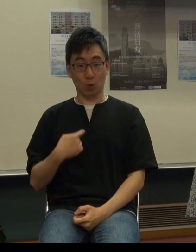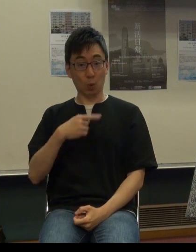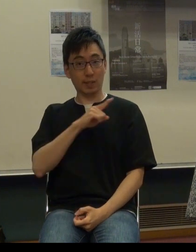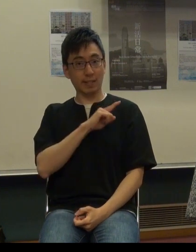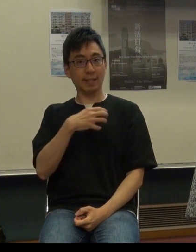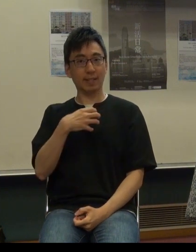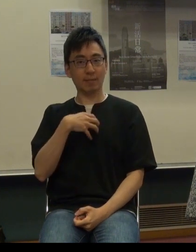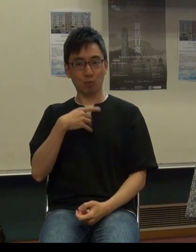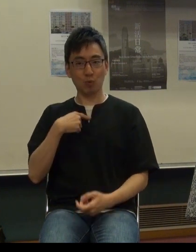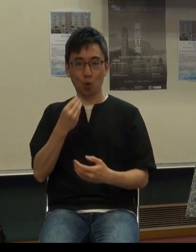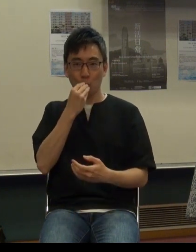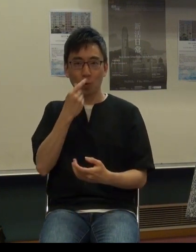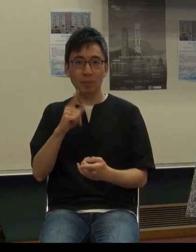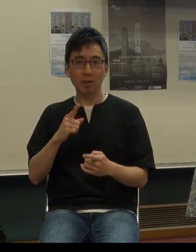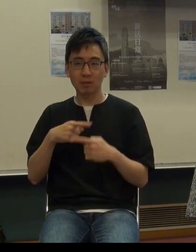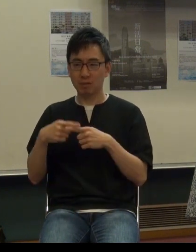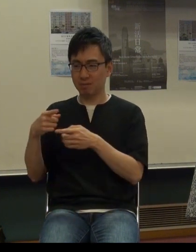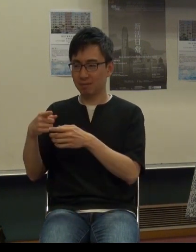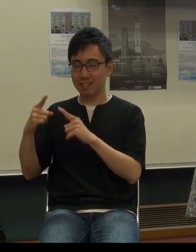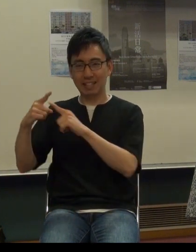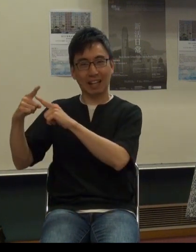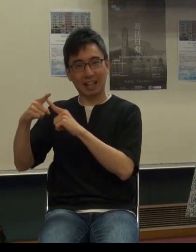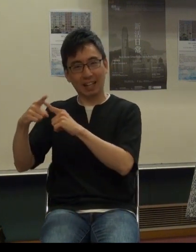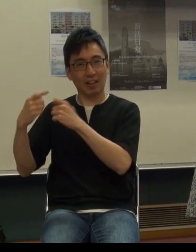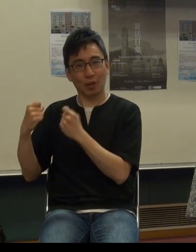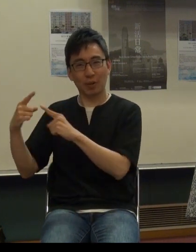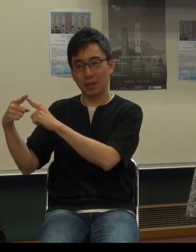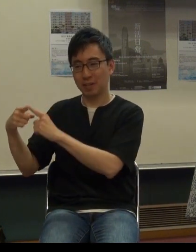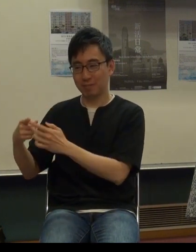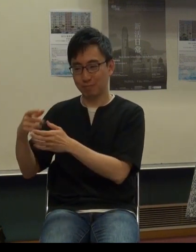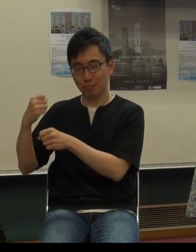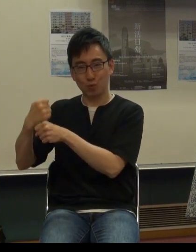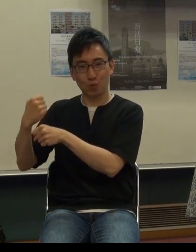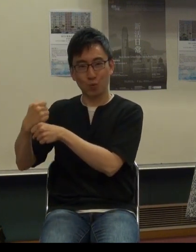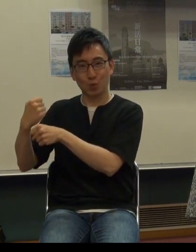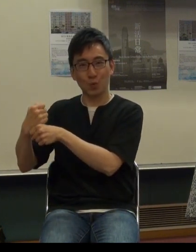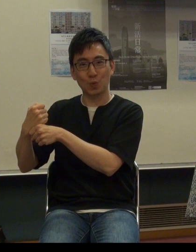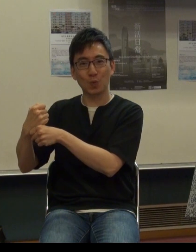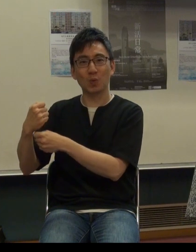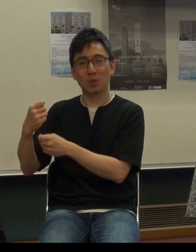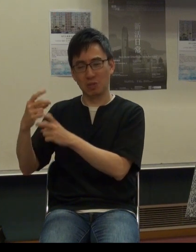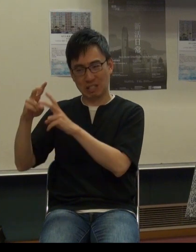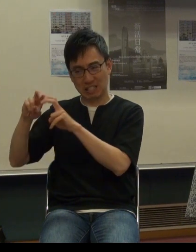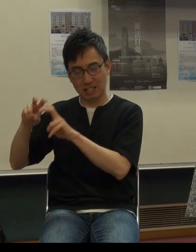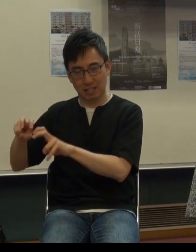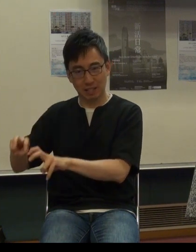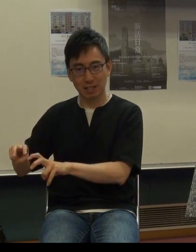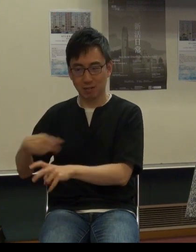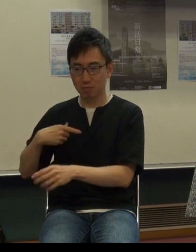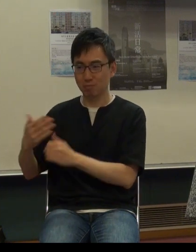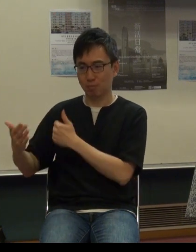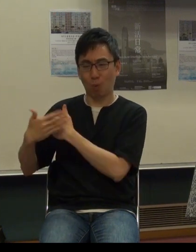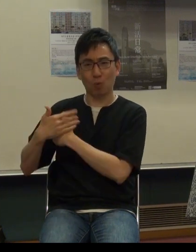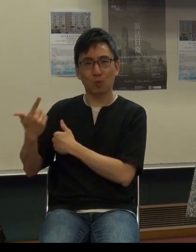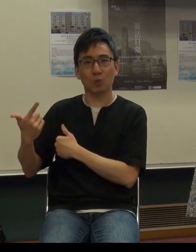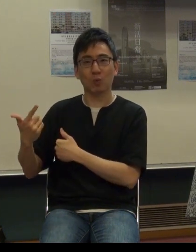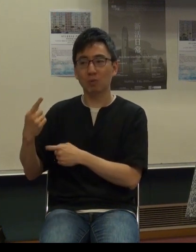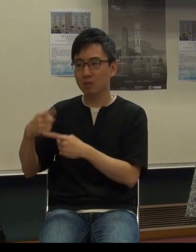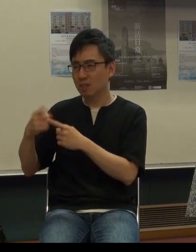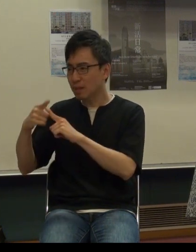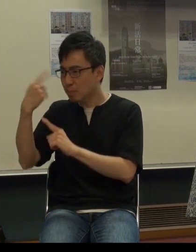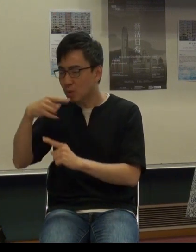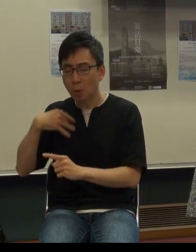其實係好得益喺民間嘅一啲嘅 的研究 的人的、啊、其實我不知道